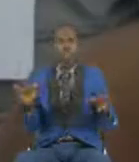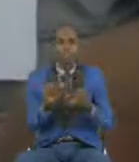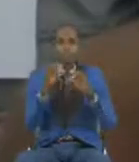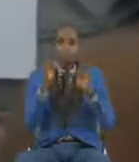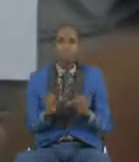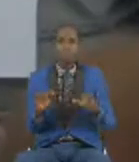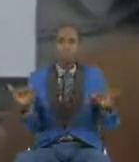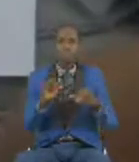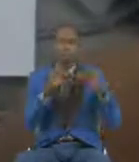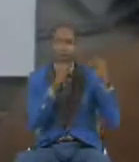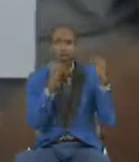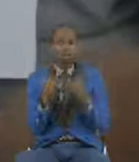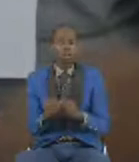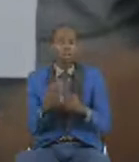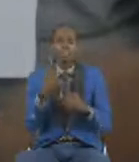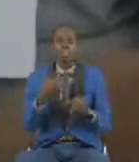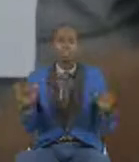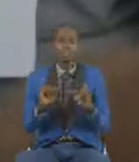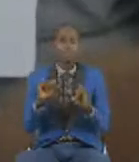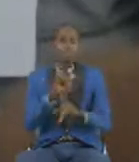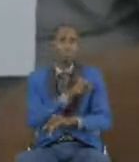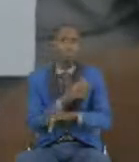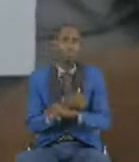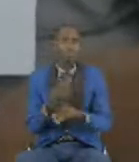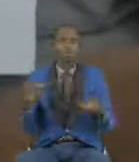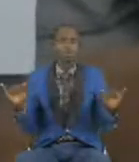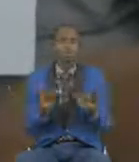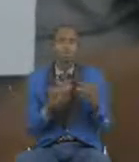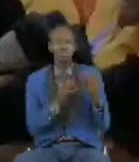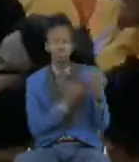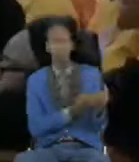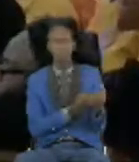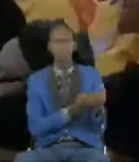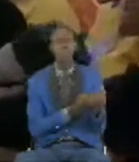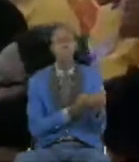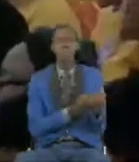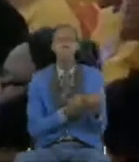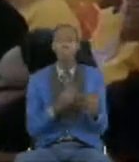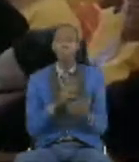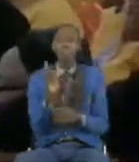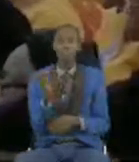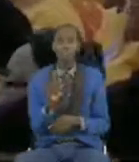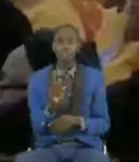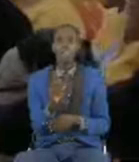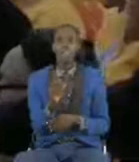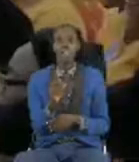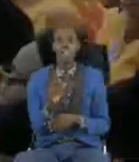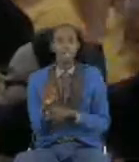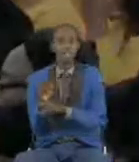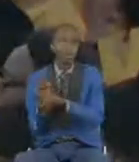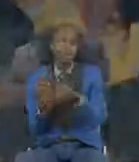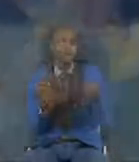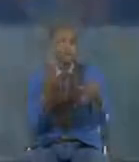la même force, dans la même autorité, dans le même courage et la même audace. Là où ils se sont